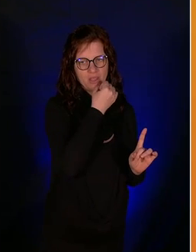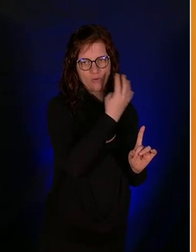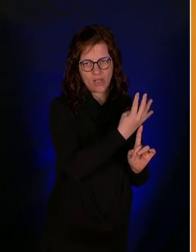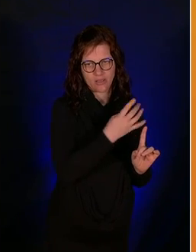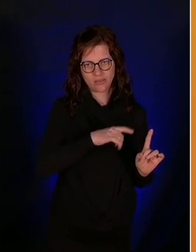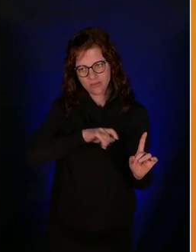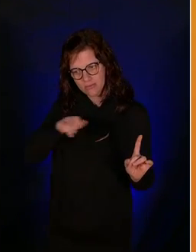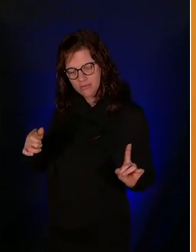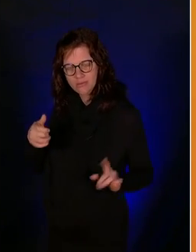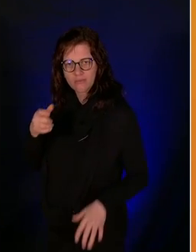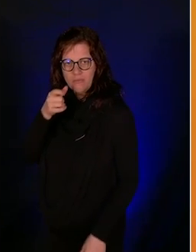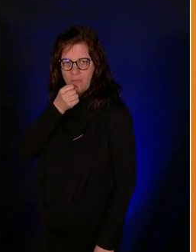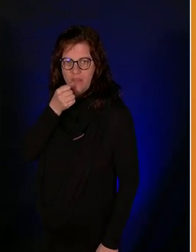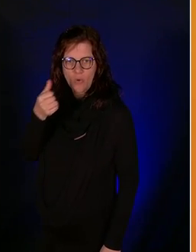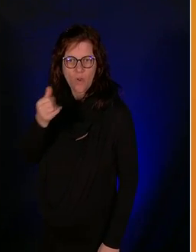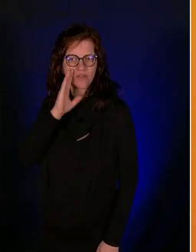Micro 1.